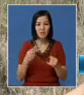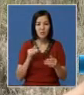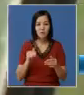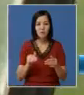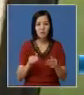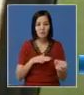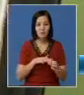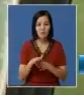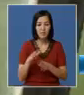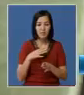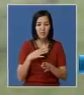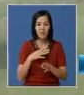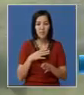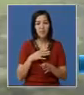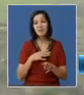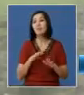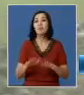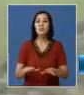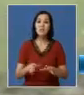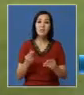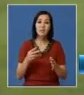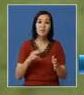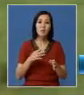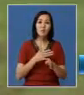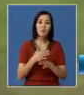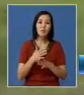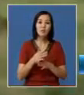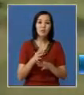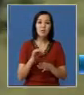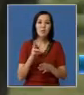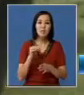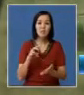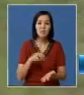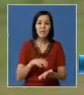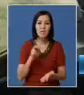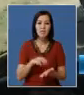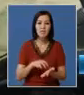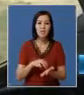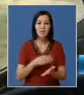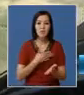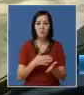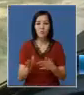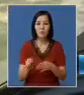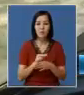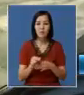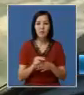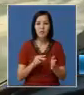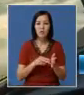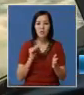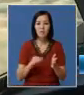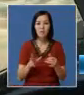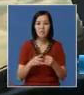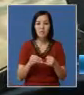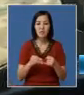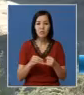жасап қойдық. Сонымен қатар жергілікті бюджет есебінен үйірсіз саяқ шегірткелерді жоюда 7 мың гектарға жуық